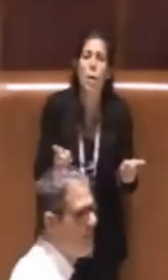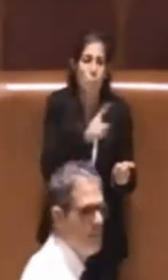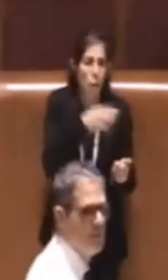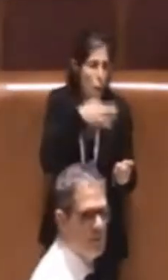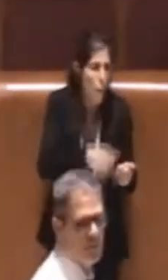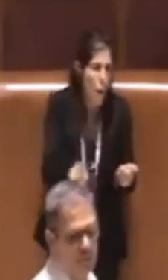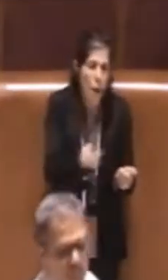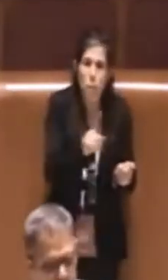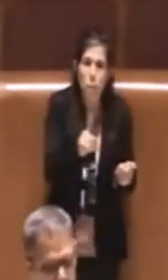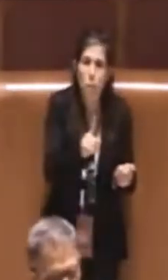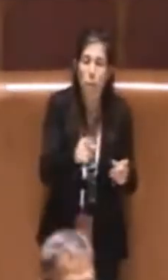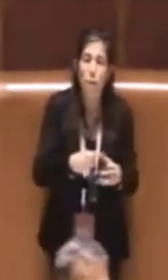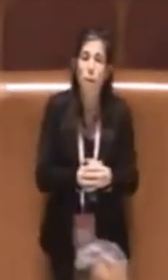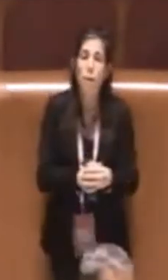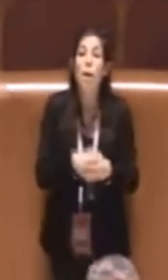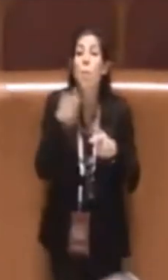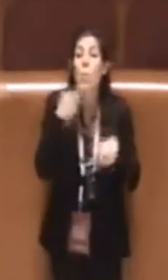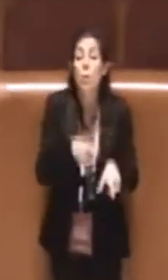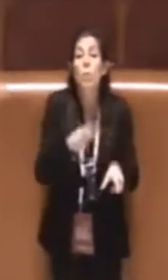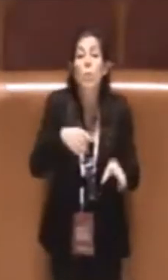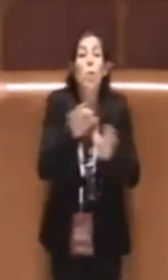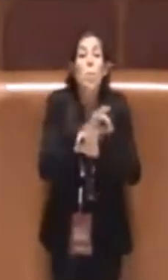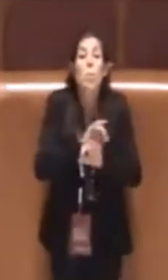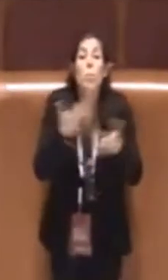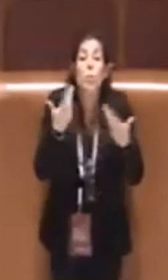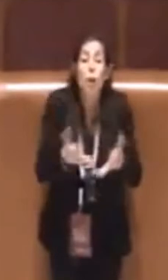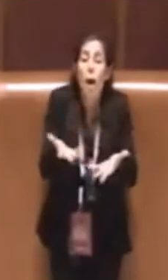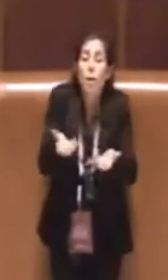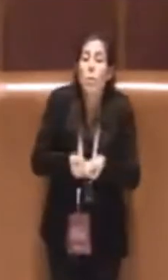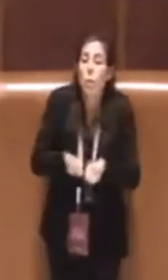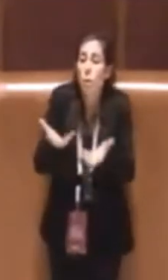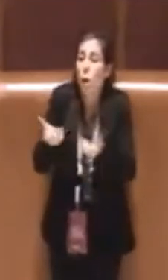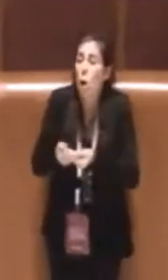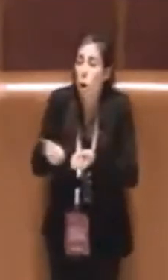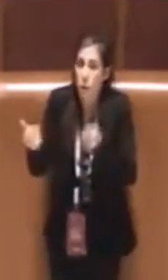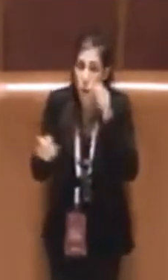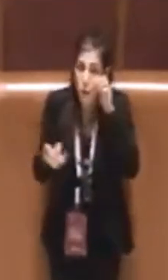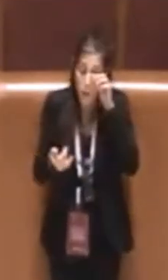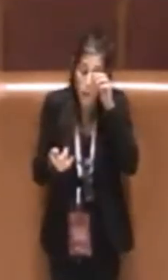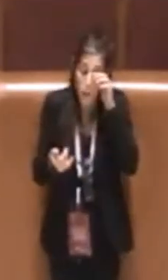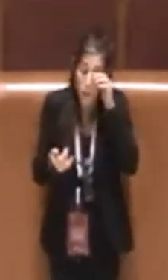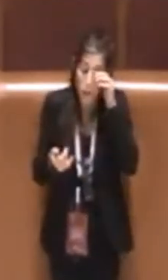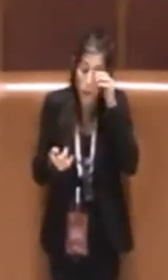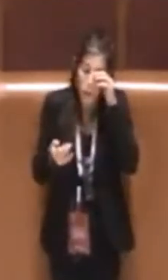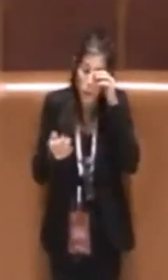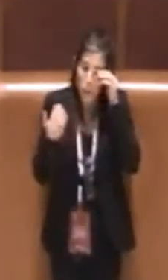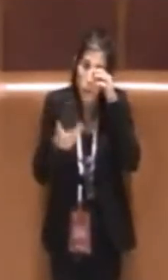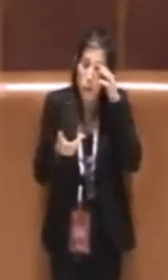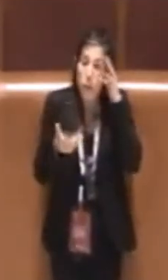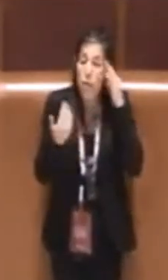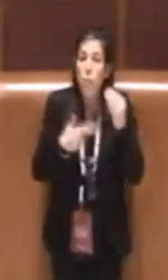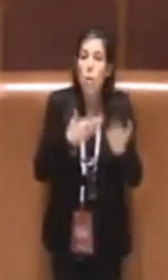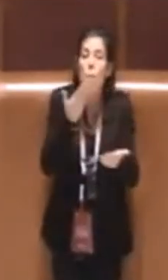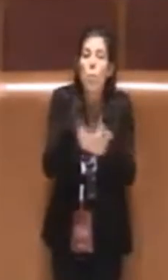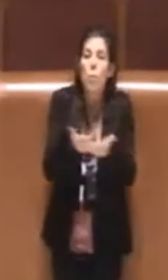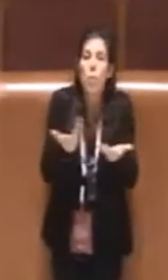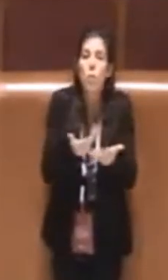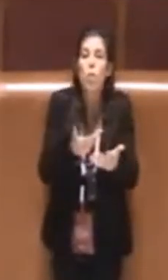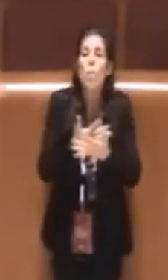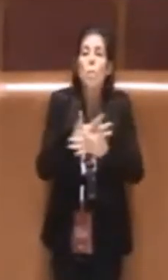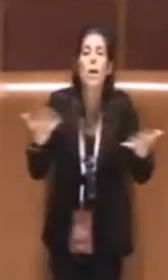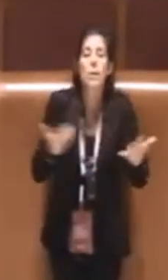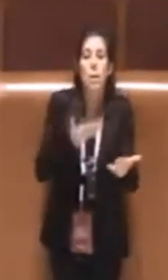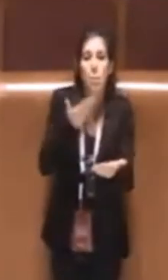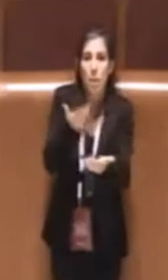le commissioni congiunte? Perché noi li avevamo già accolti e ve l'abbiamo dimostrato mettendo agli atti un maxi emendamento che